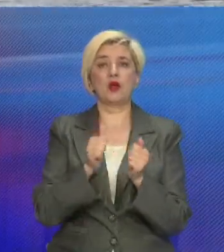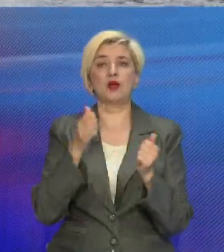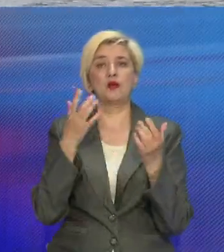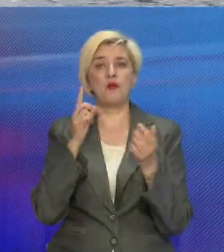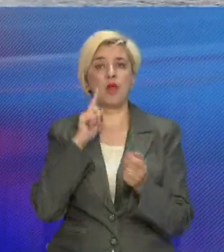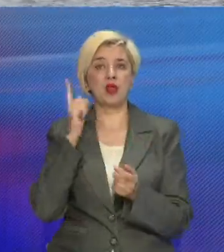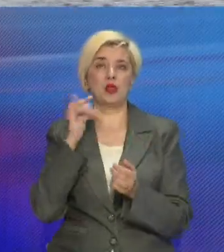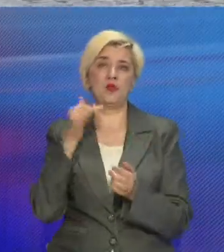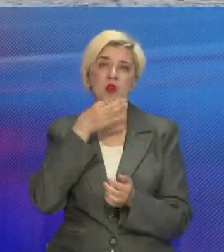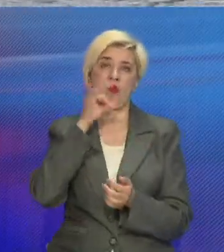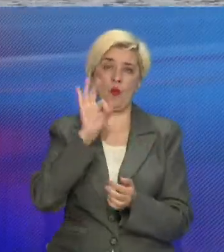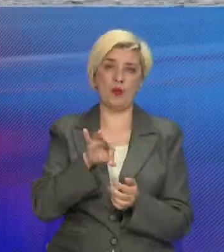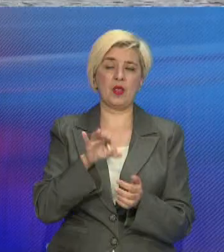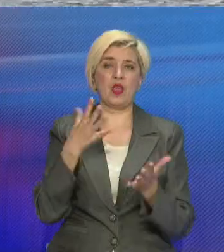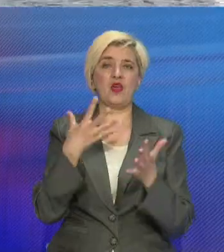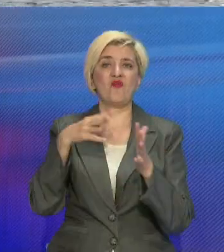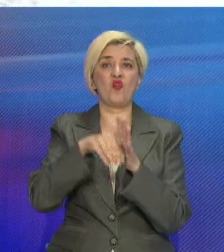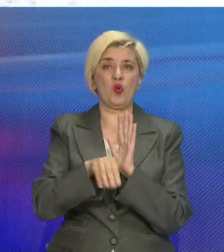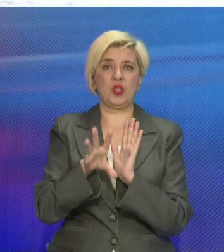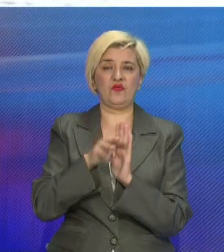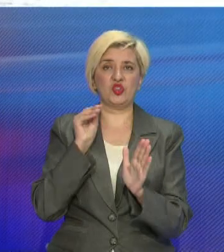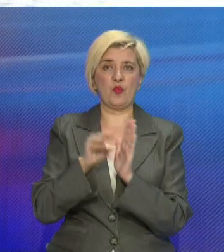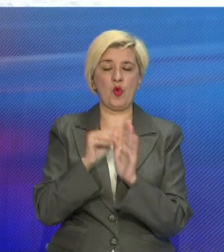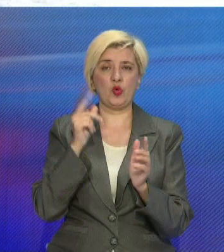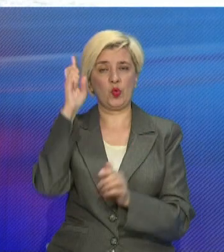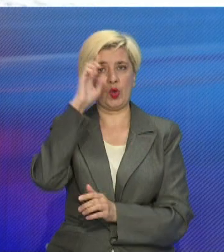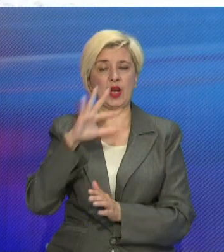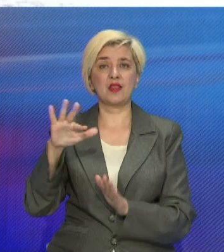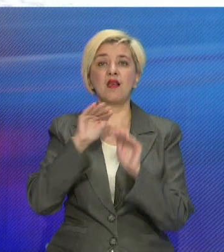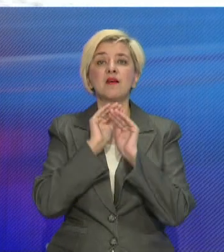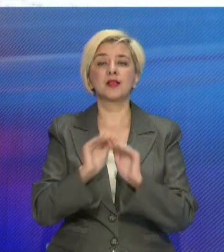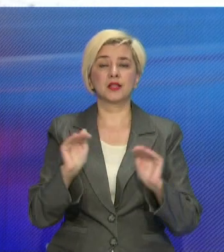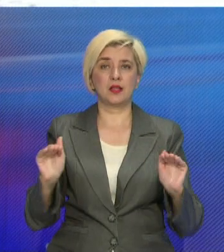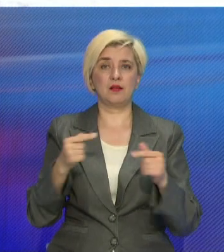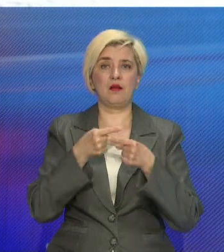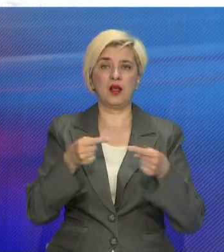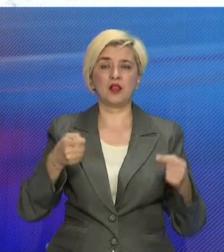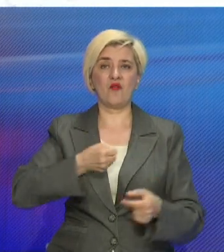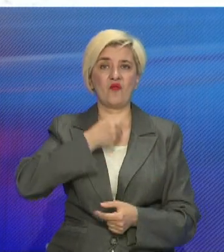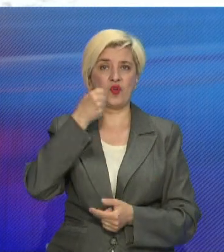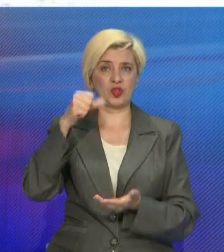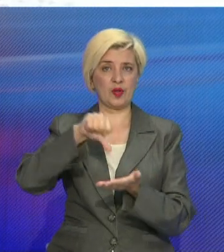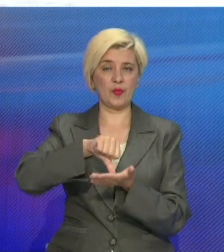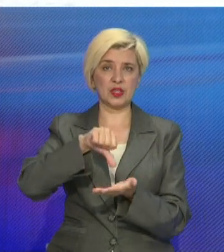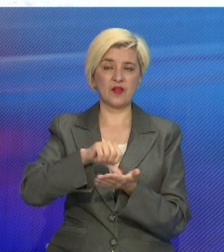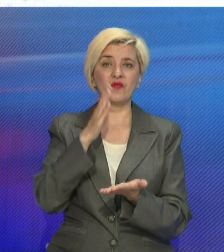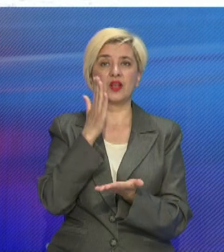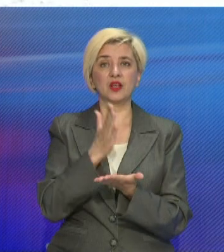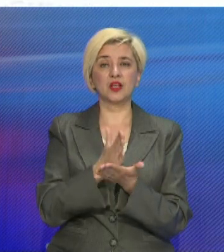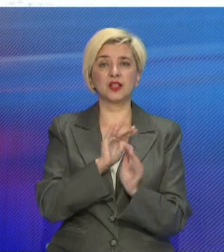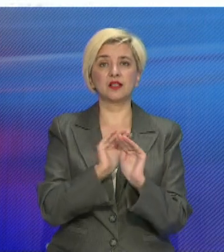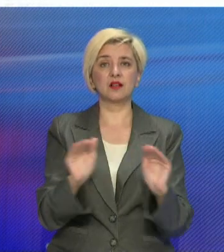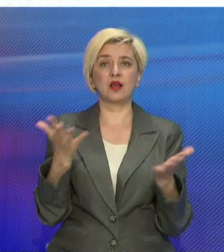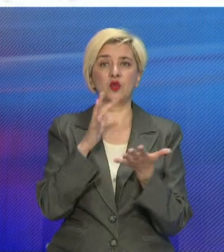яхтсменаў, якія ўваходзяць у зборную краіны. Дети разного возраста представлены. Есть дети, которые